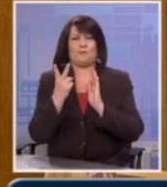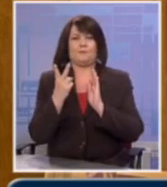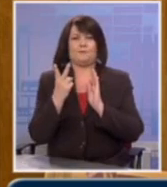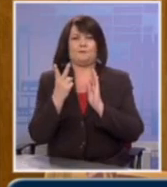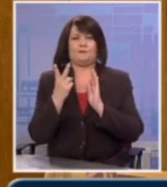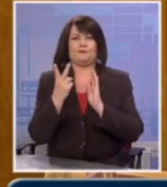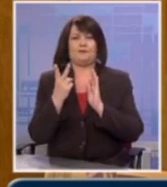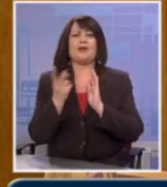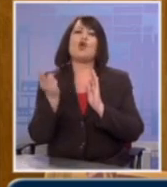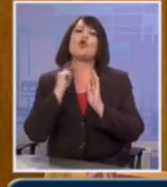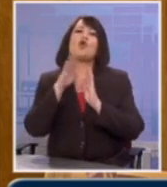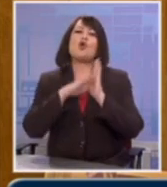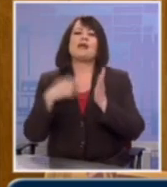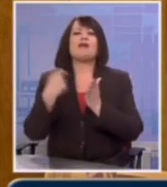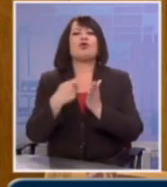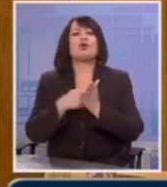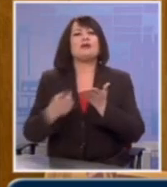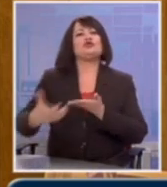παραγράφου κ